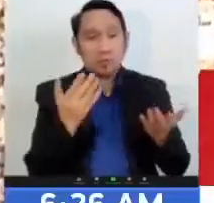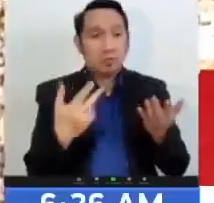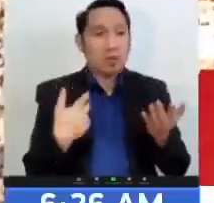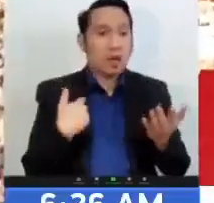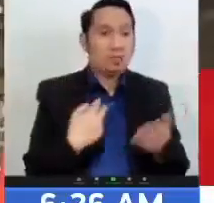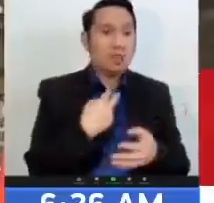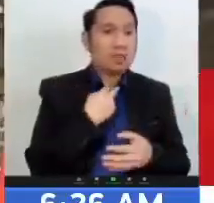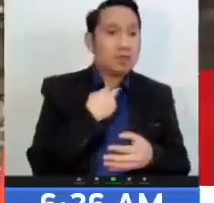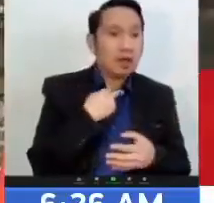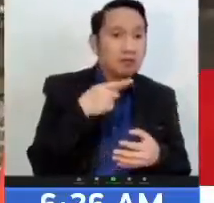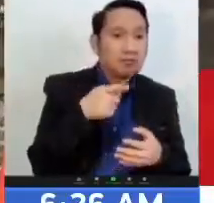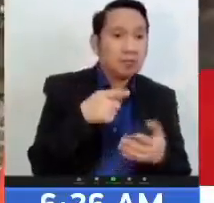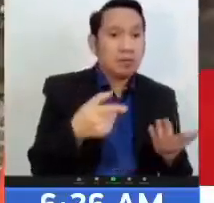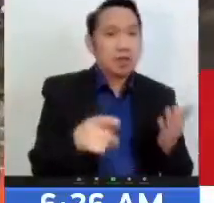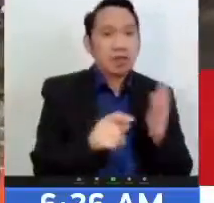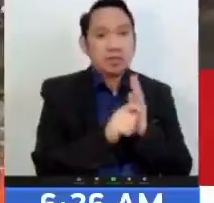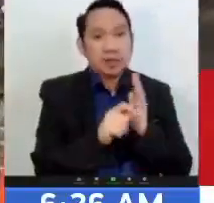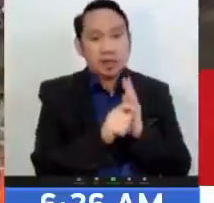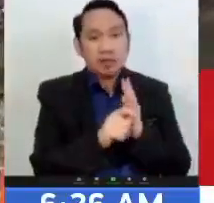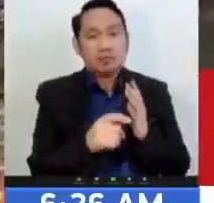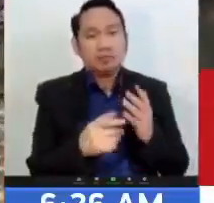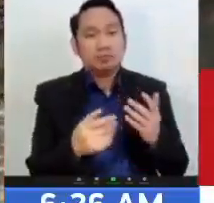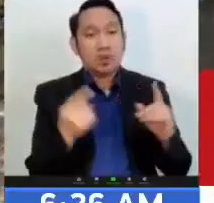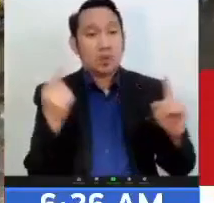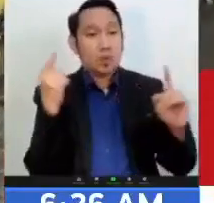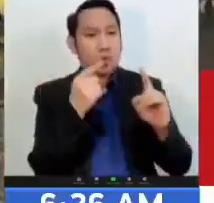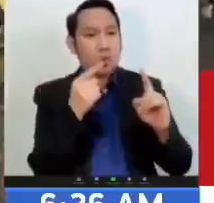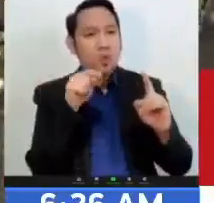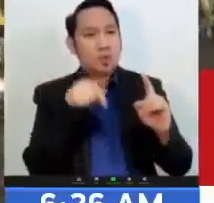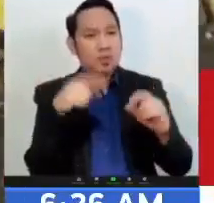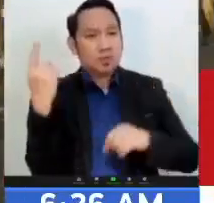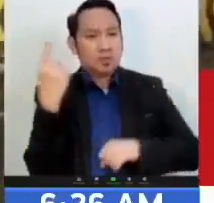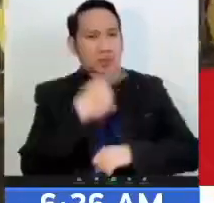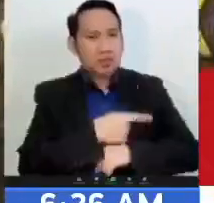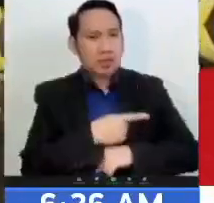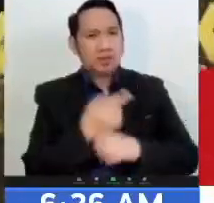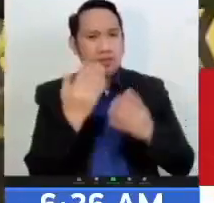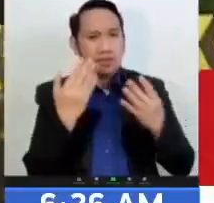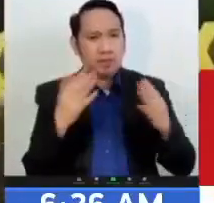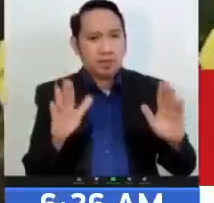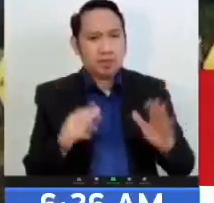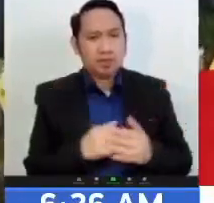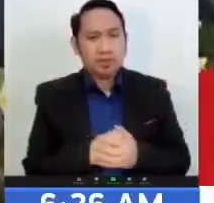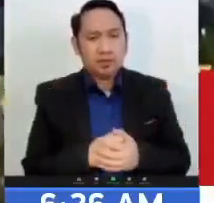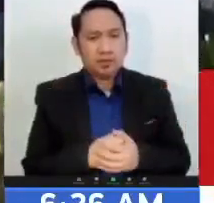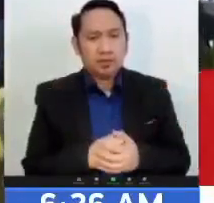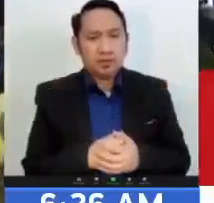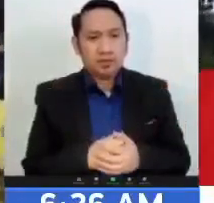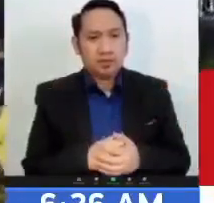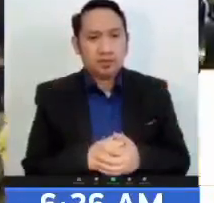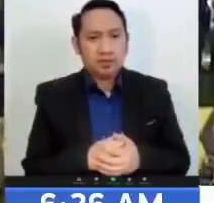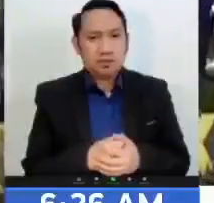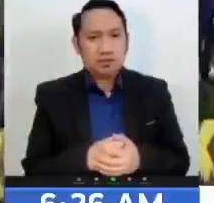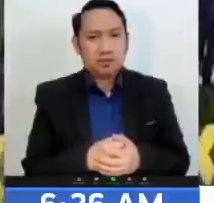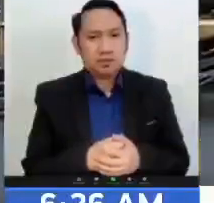Target na maibalik ngayong araw ang supply ng kuryente sa 15 apektadong establishmento.